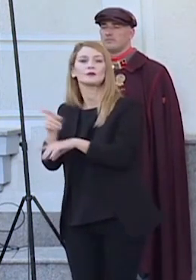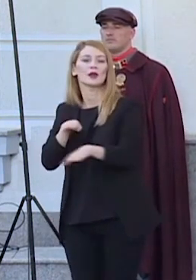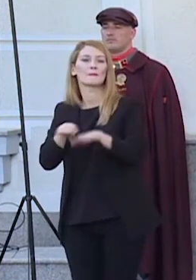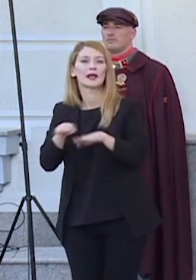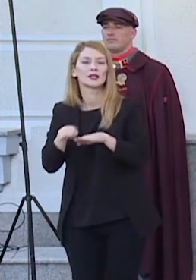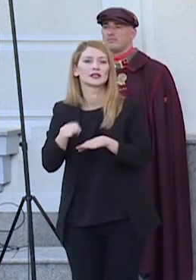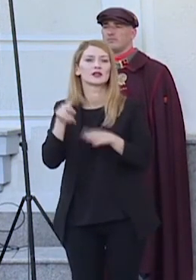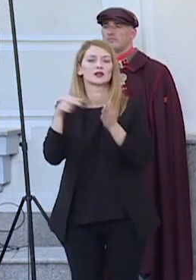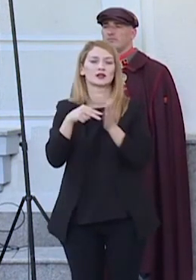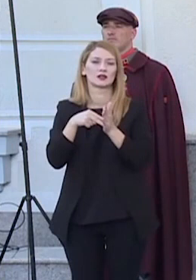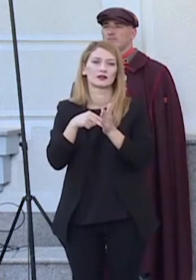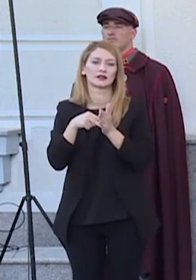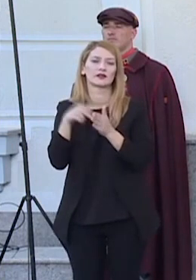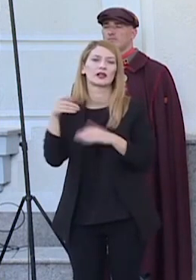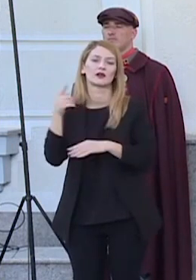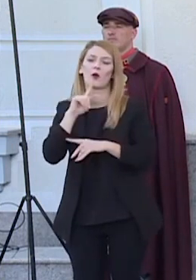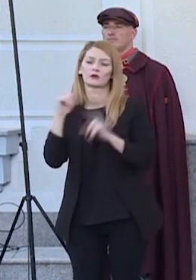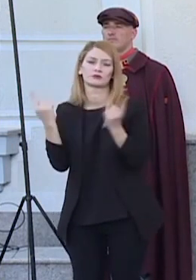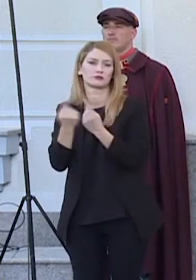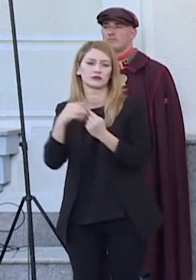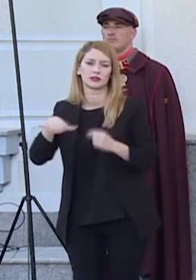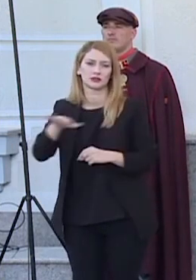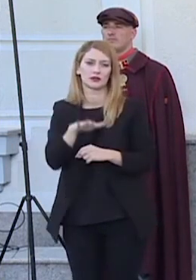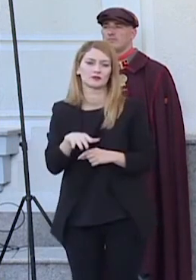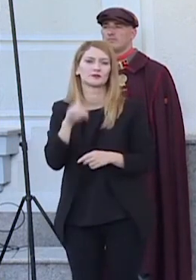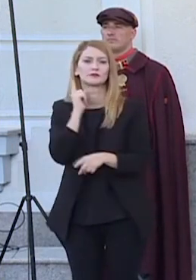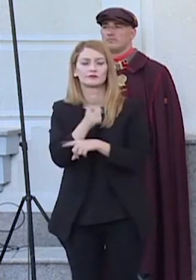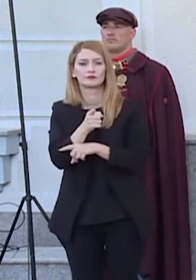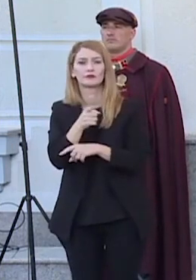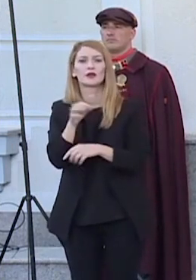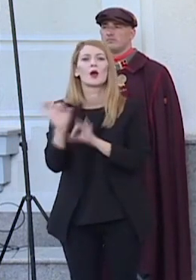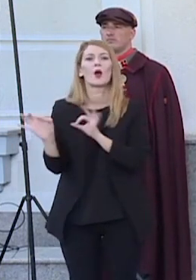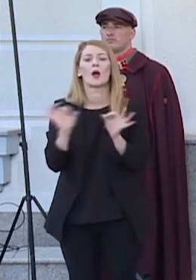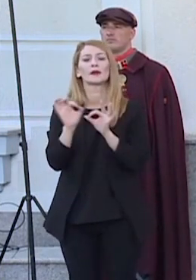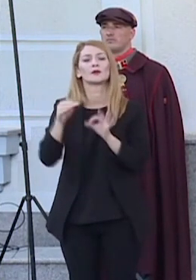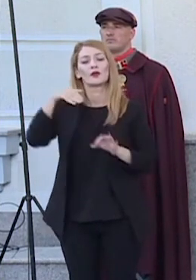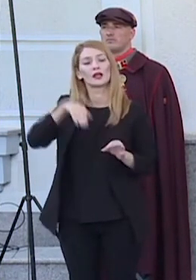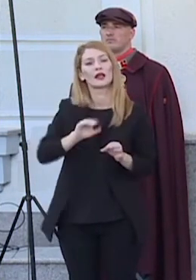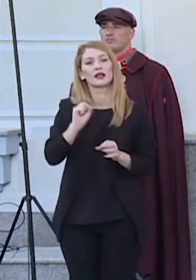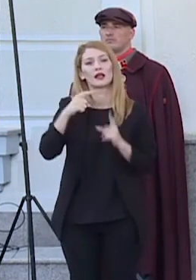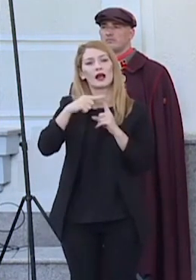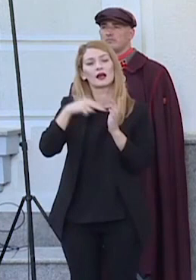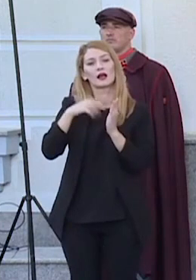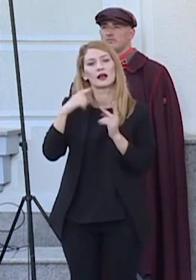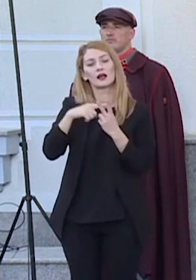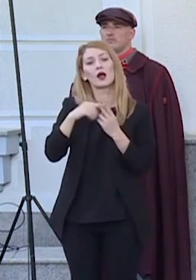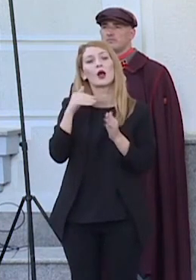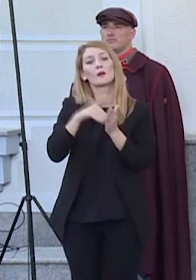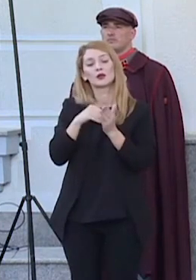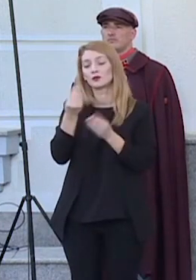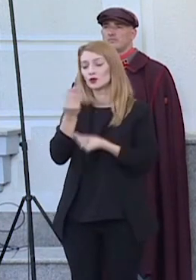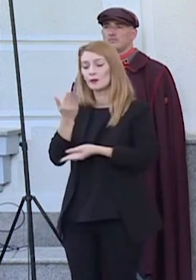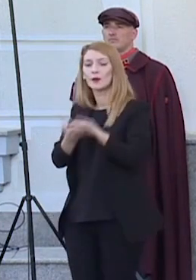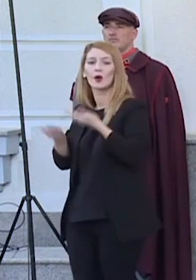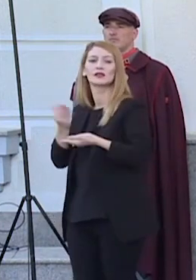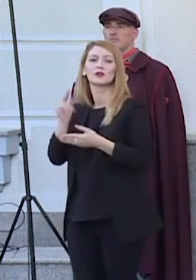во електроенергетскиот сектор. Обезбедување на јаглен, потребен за производство на електрична енергија